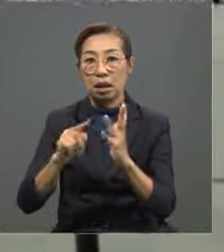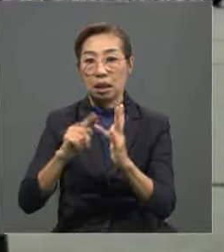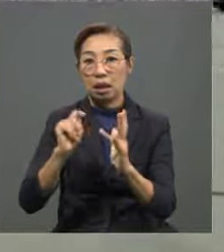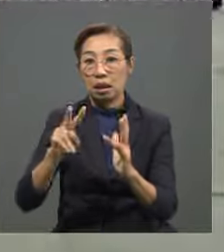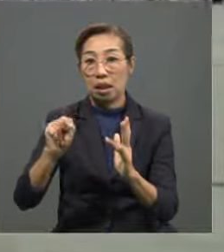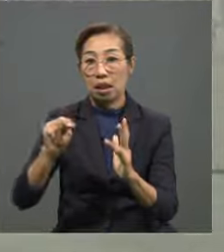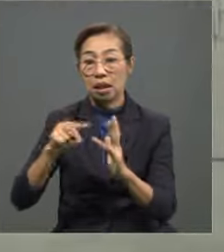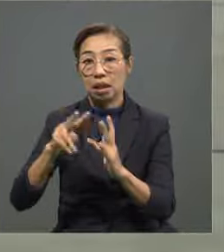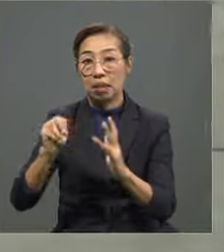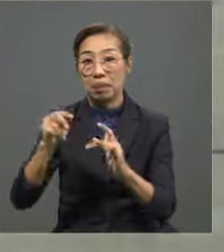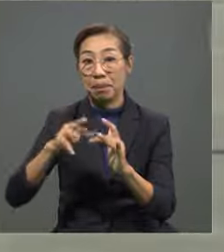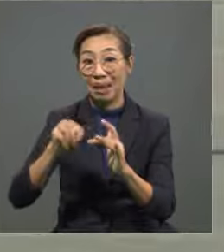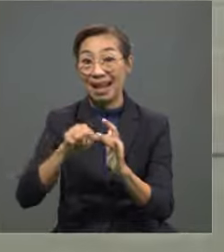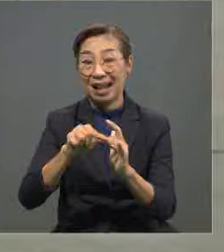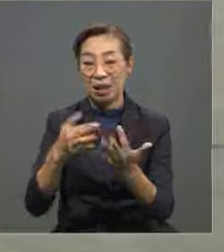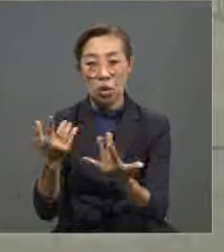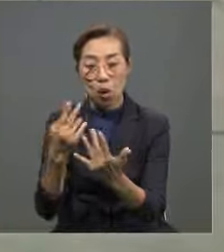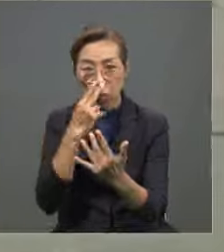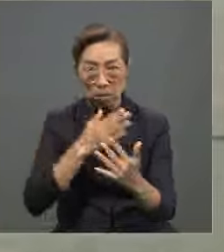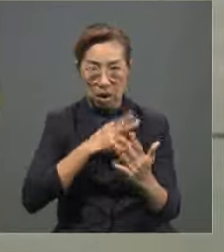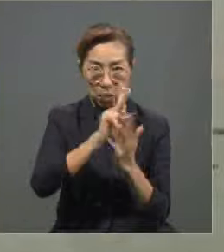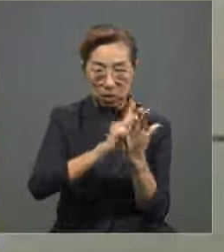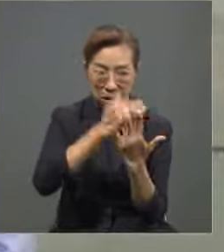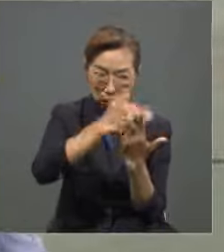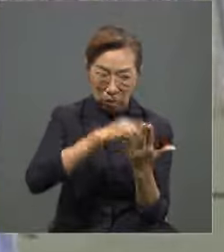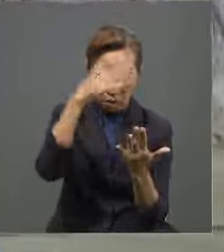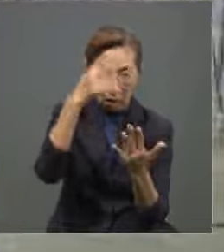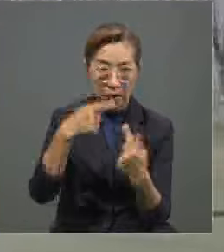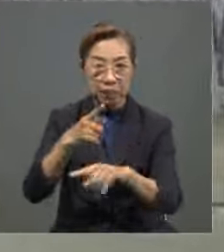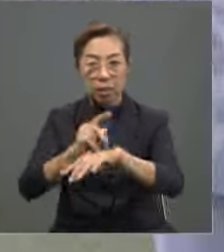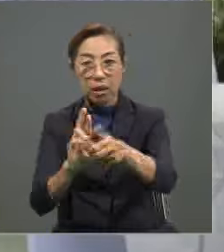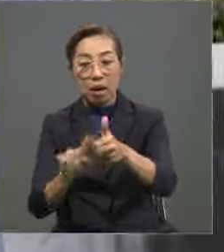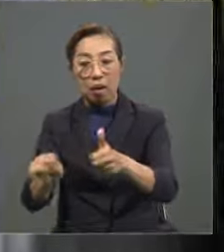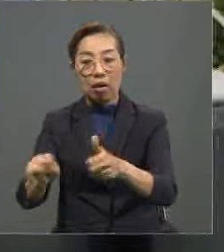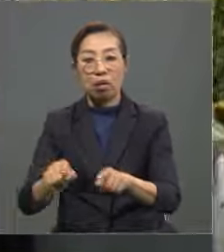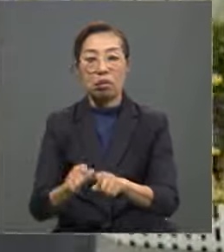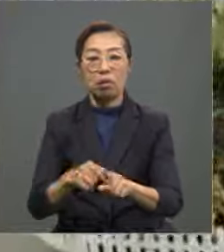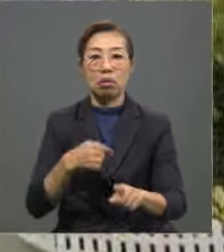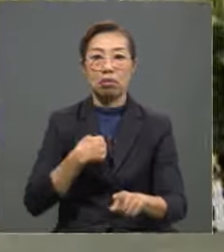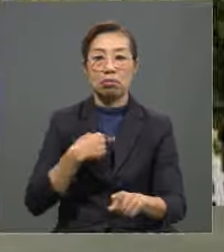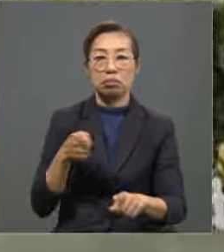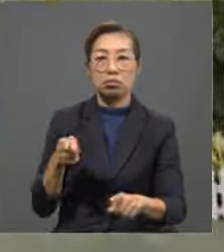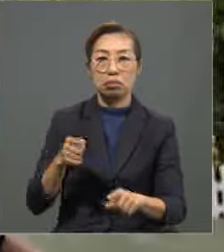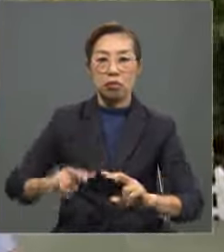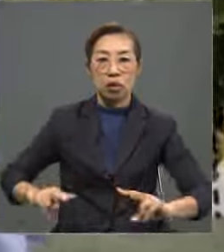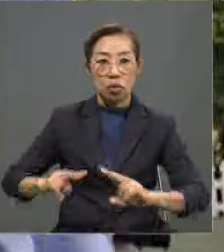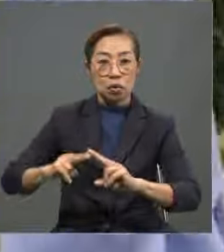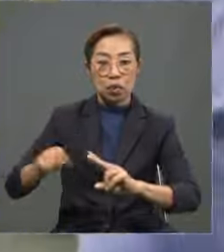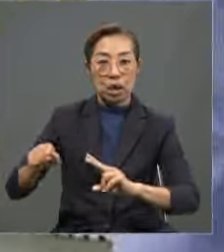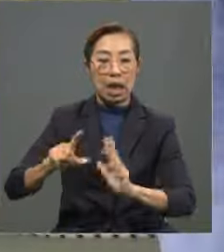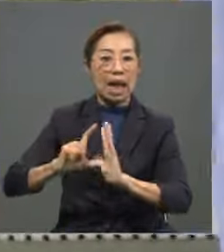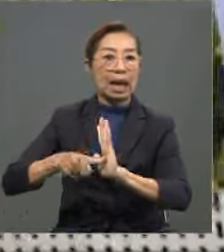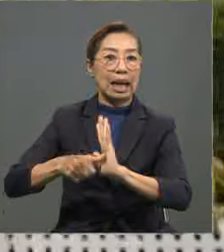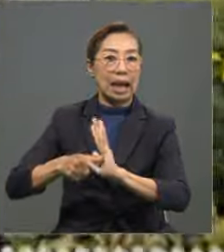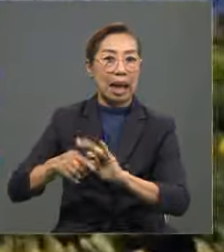พรพันธ์ยืนยันบอกว่าจะเสนอชื่อนายเอกนพร้อมพันธเลขาธิการพรรคค่ะเข้ามาดำรงตำแหน่งรัฐมนตรีและนางสา